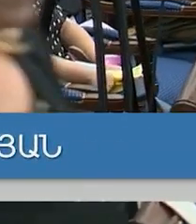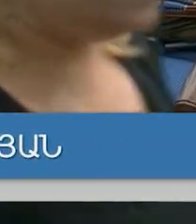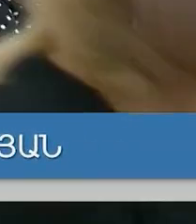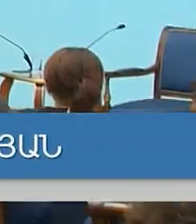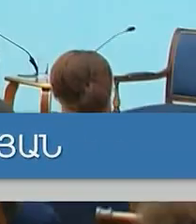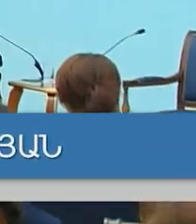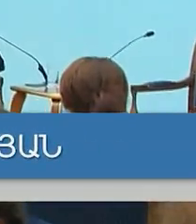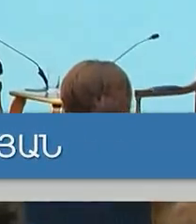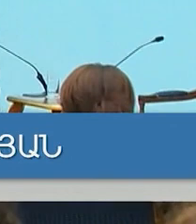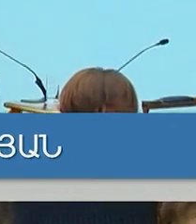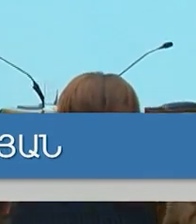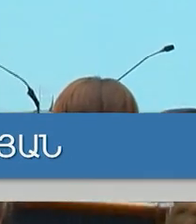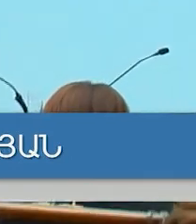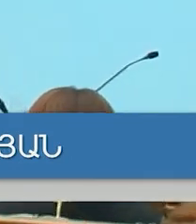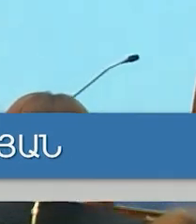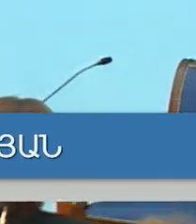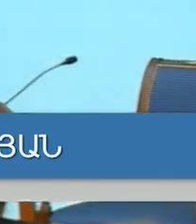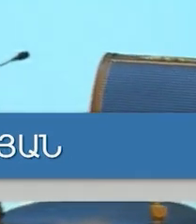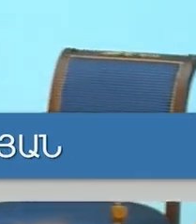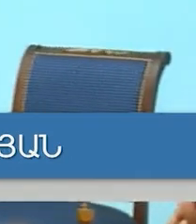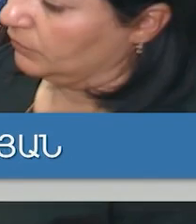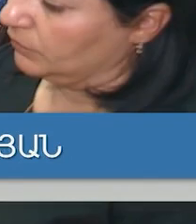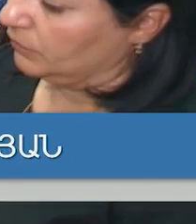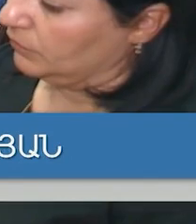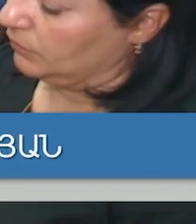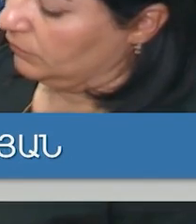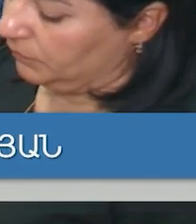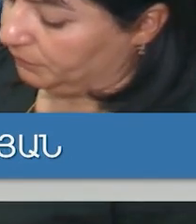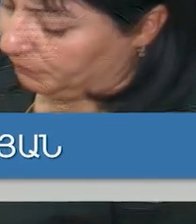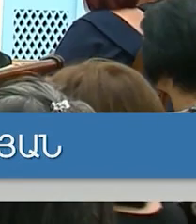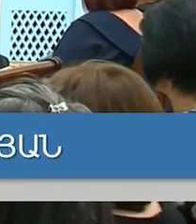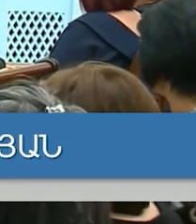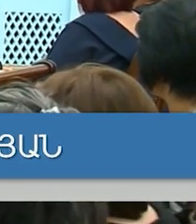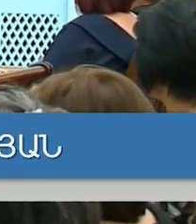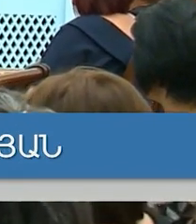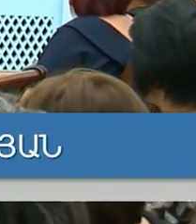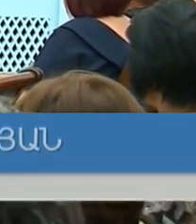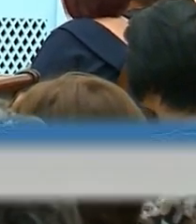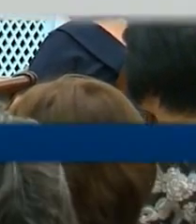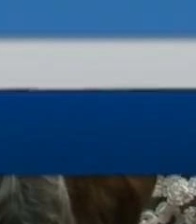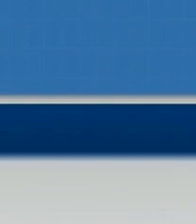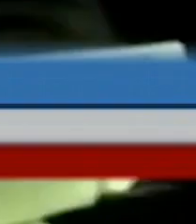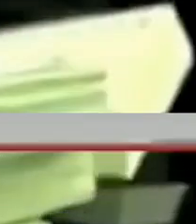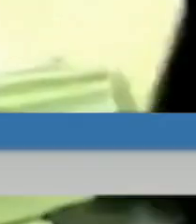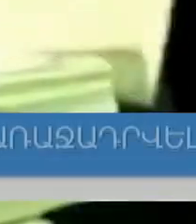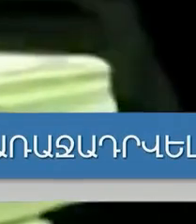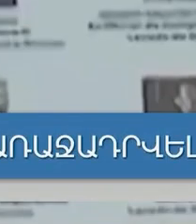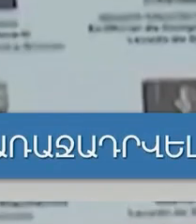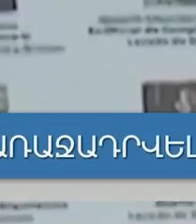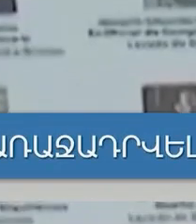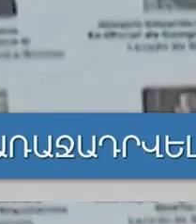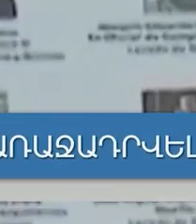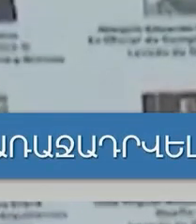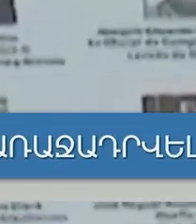բոլոր հրանոթները, ապրիլյան պատերազմի հերոսների մայրերը միանում են վարչապետի տիկնոջ կյանք հանուն խաղաղության արշավին։